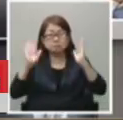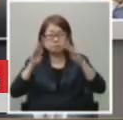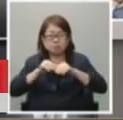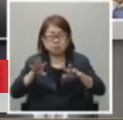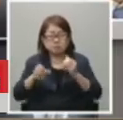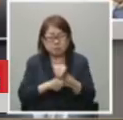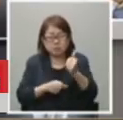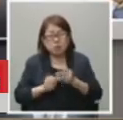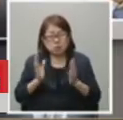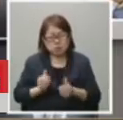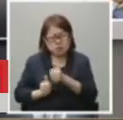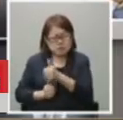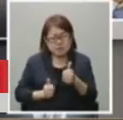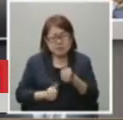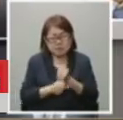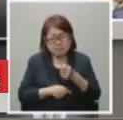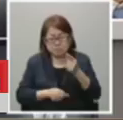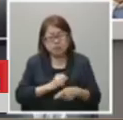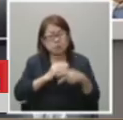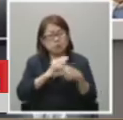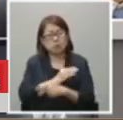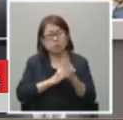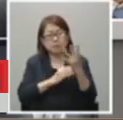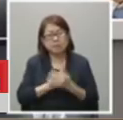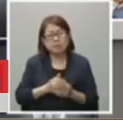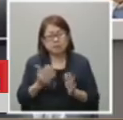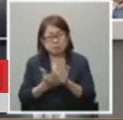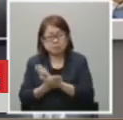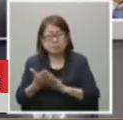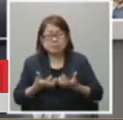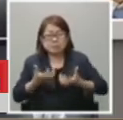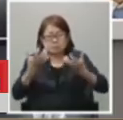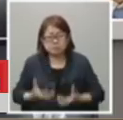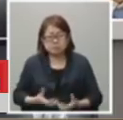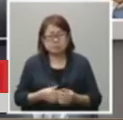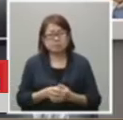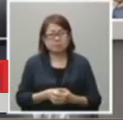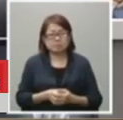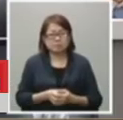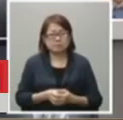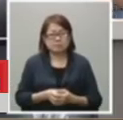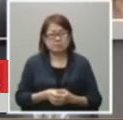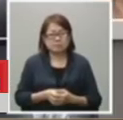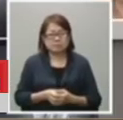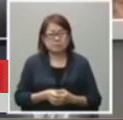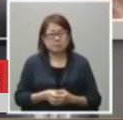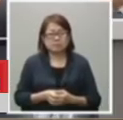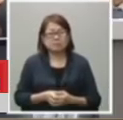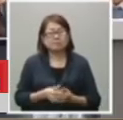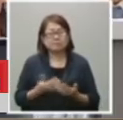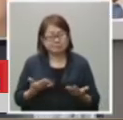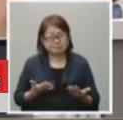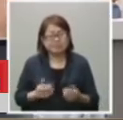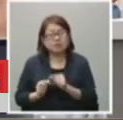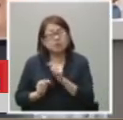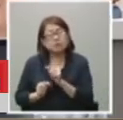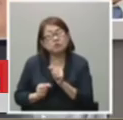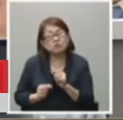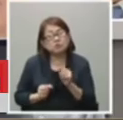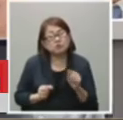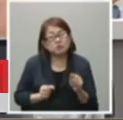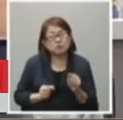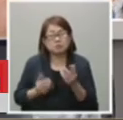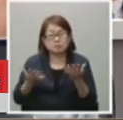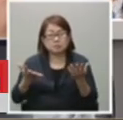จริงคนจริงมันไม่โกงบ้านเมืองนี้มันโหดร้ายครับพี่น้องเมื่อกี้ผมจุดไว้เนี่ยท่านประธาน